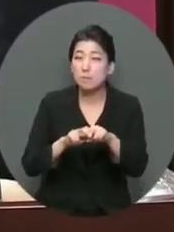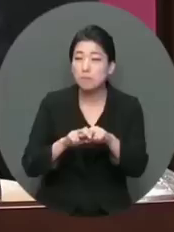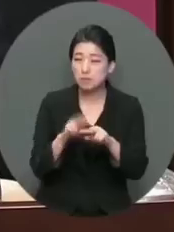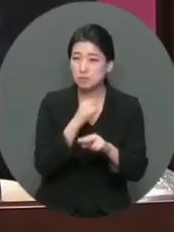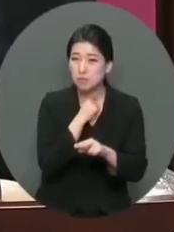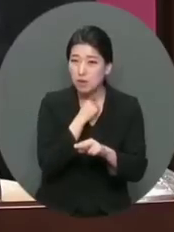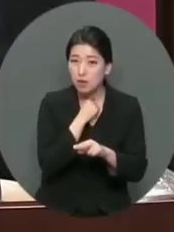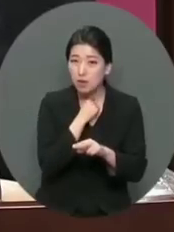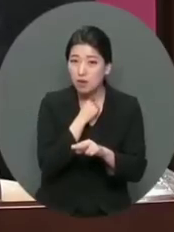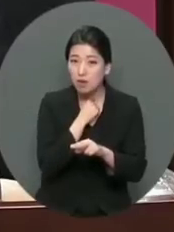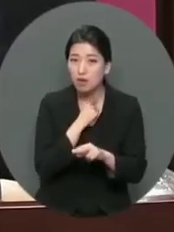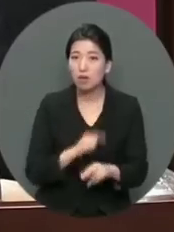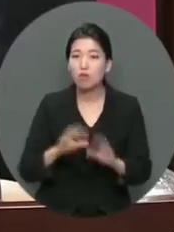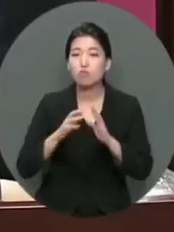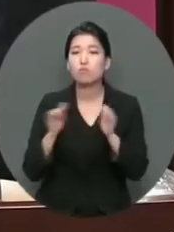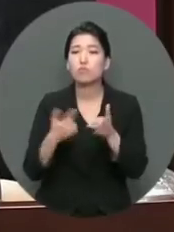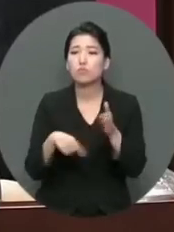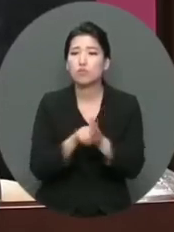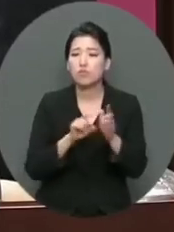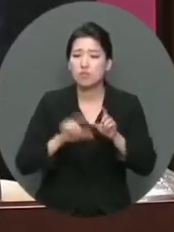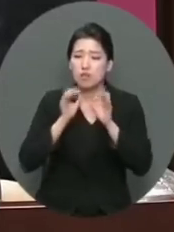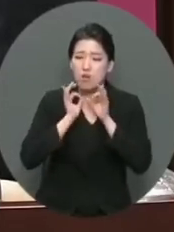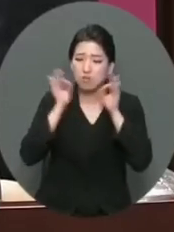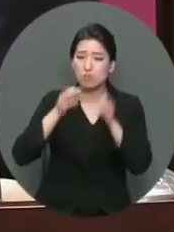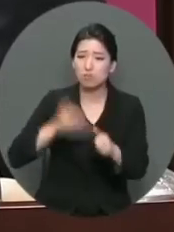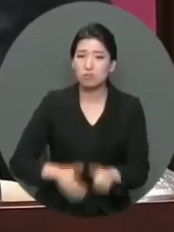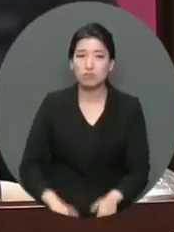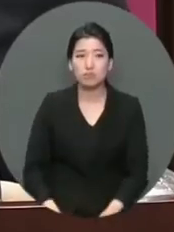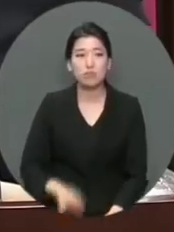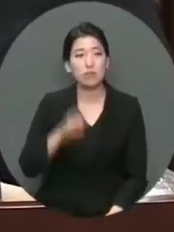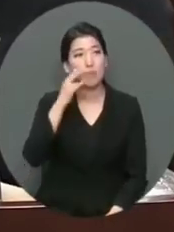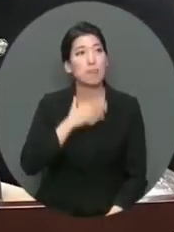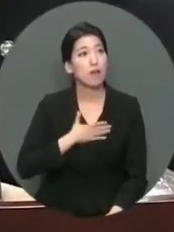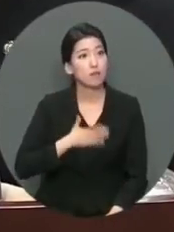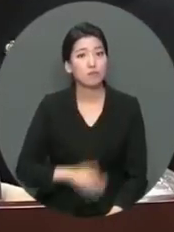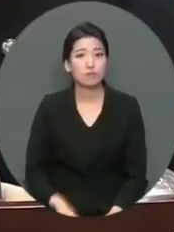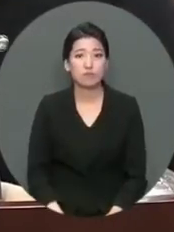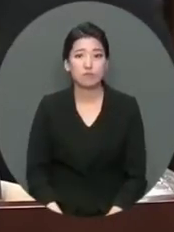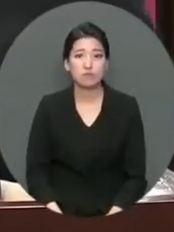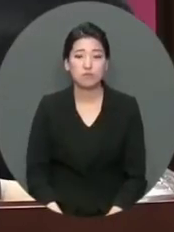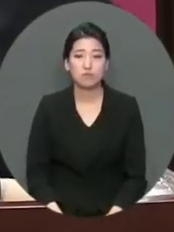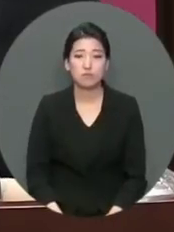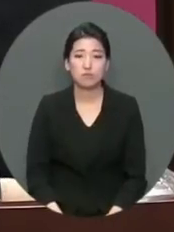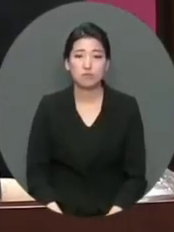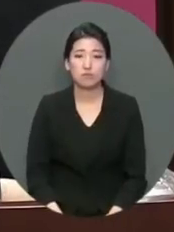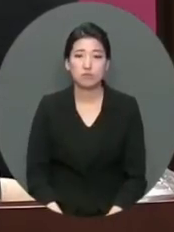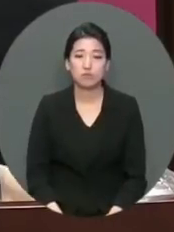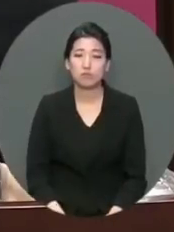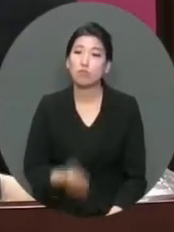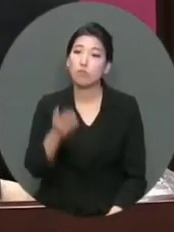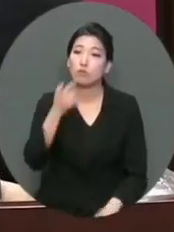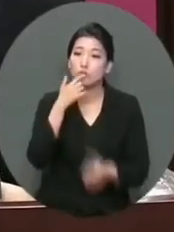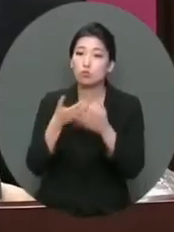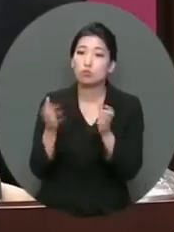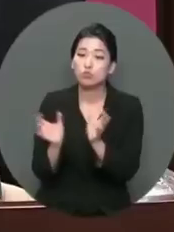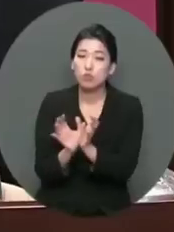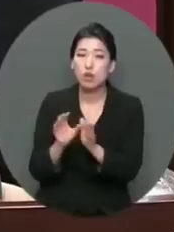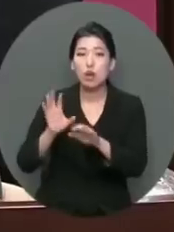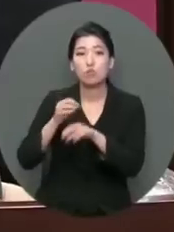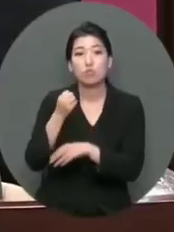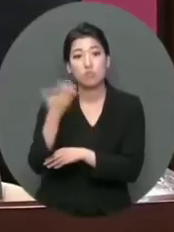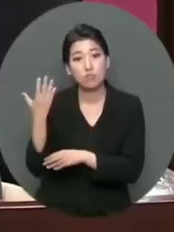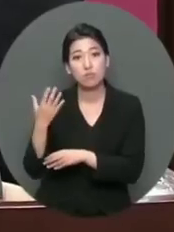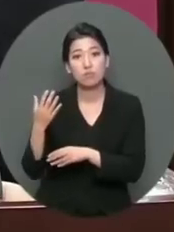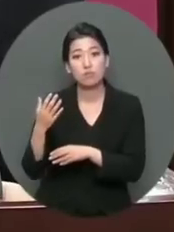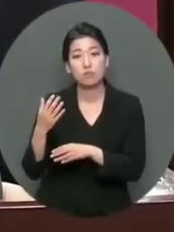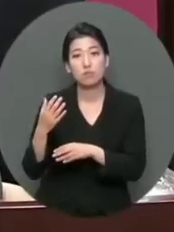그렇다면 국민을 위해서 더 열심히 해 주십시오. 네, 그렇게 하겠습니다. 네, 총리님은 왜 민주당, 국민 그리고 언론들이 오염수 얘기만 꺼내면